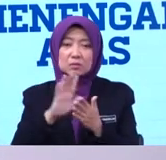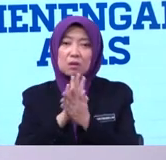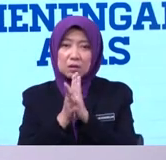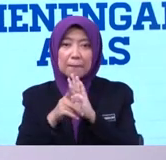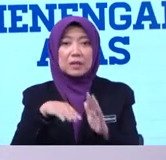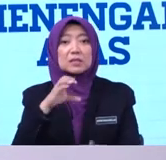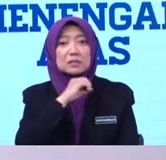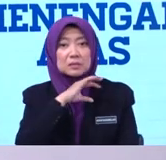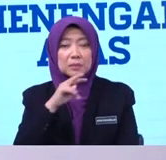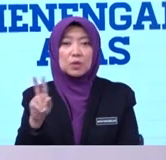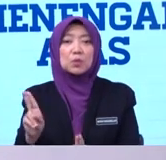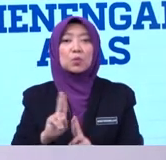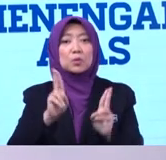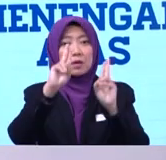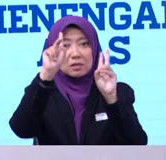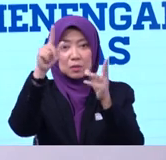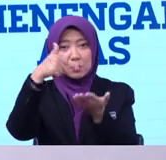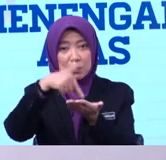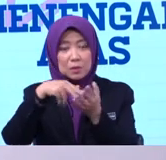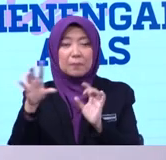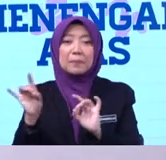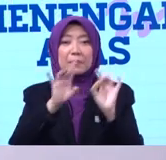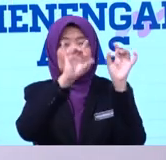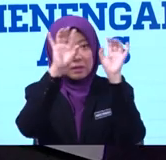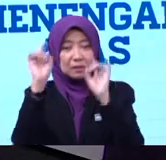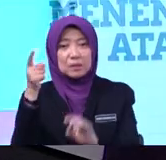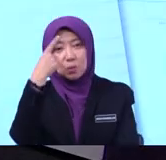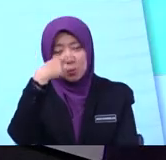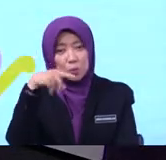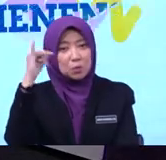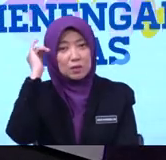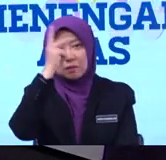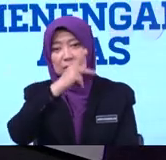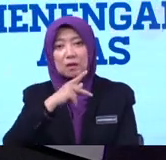udara dan satu lagi bintang untuk Irfan